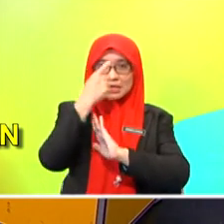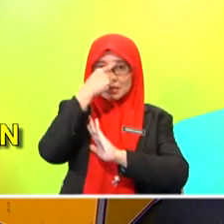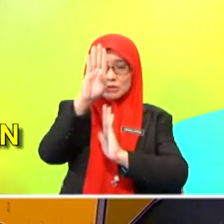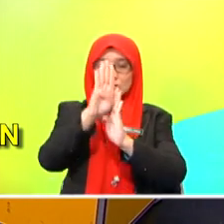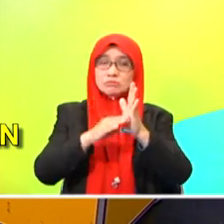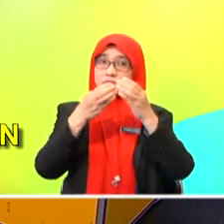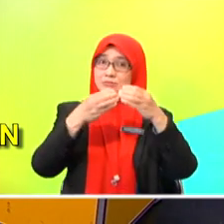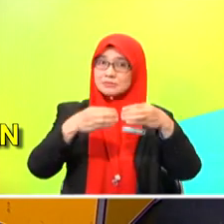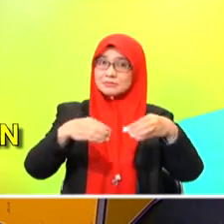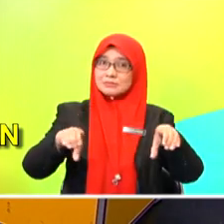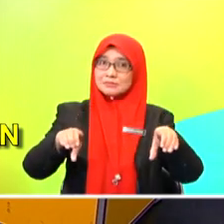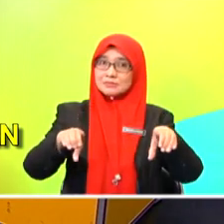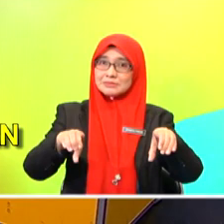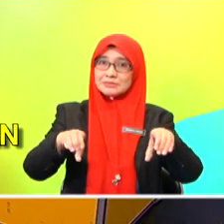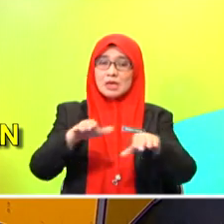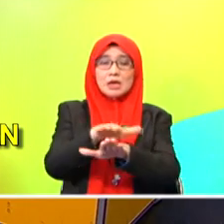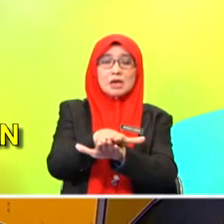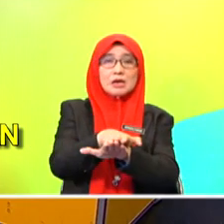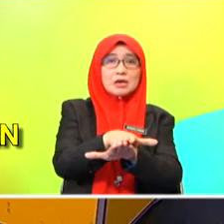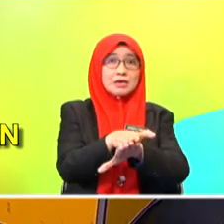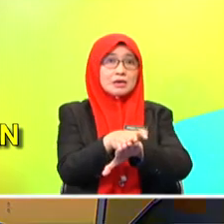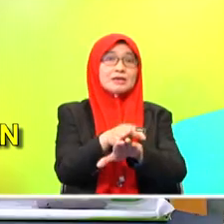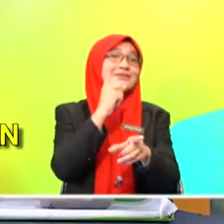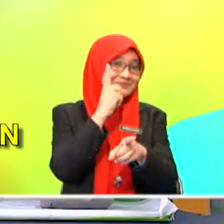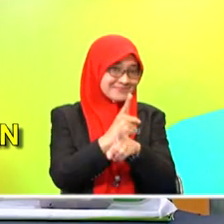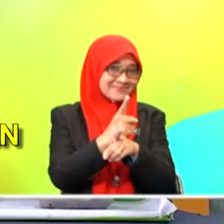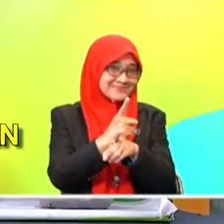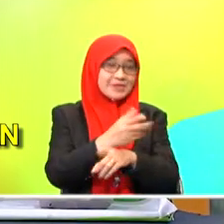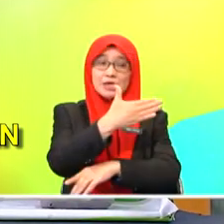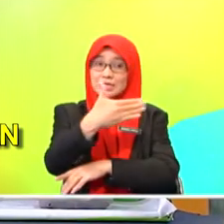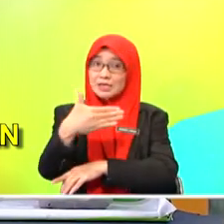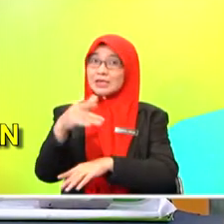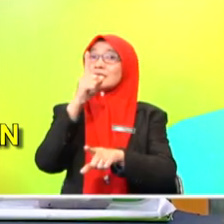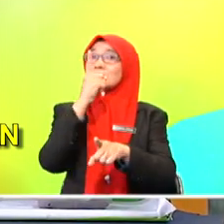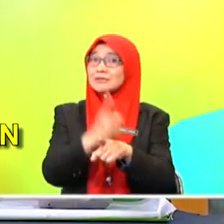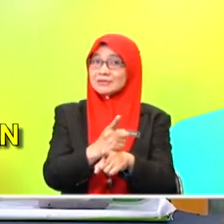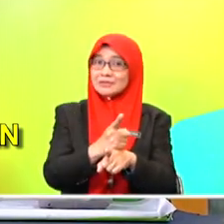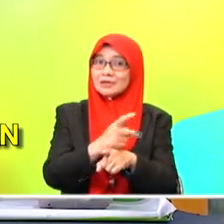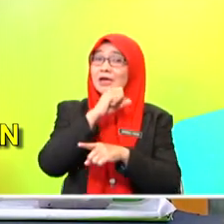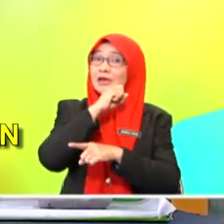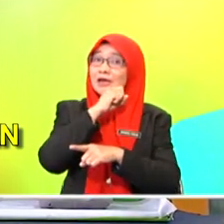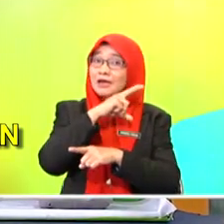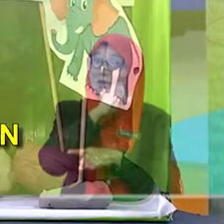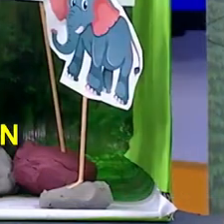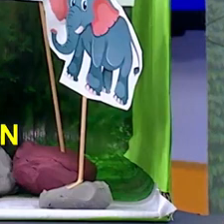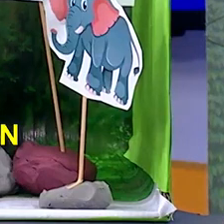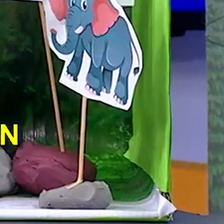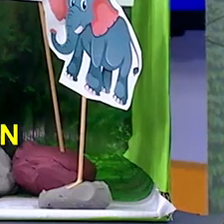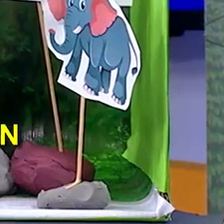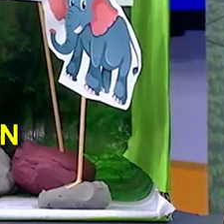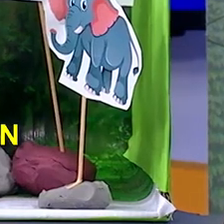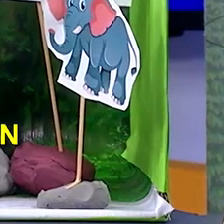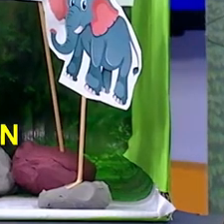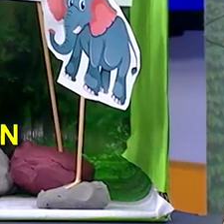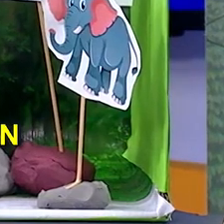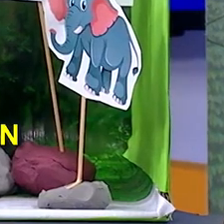bertelur. Penyu betul, ikan betul, katak pun betul